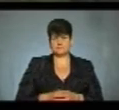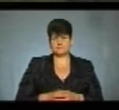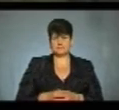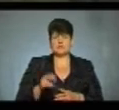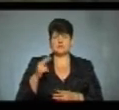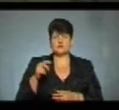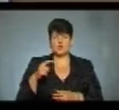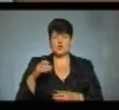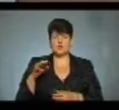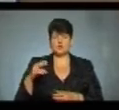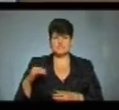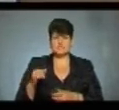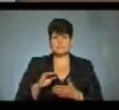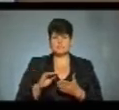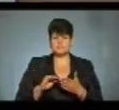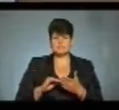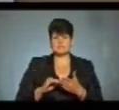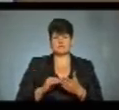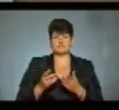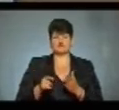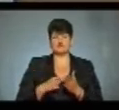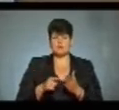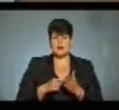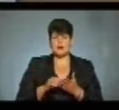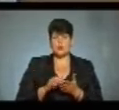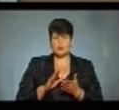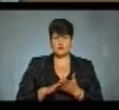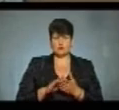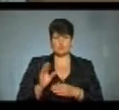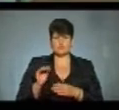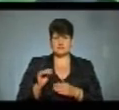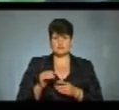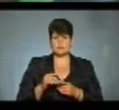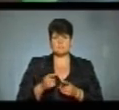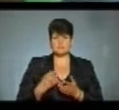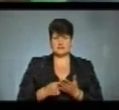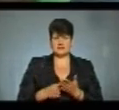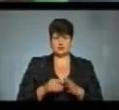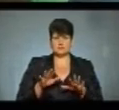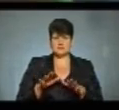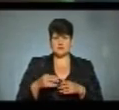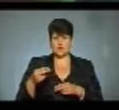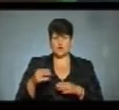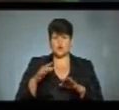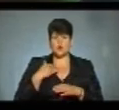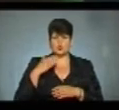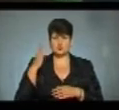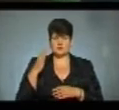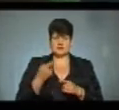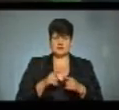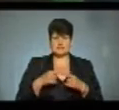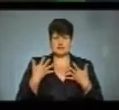Дмитро Колодницький підписується у журналі обліку посвідчень, які підтверджують зміну місця голосування. Талон я отримав для того, що я вже можу